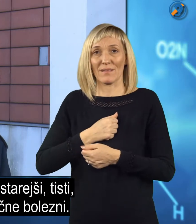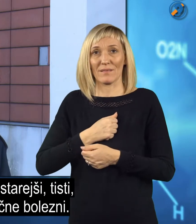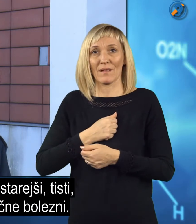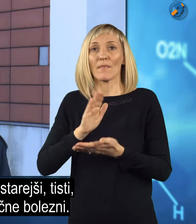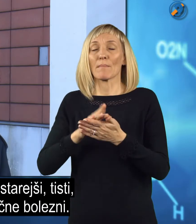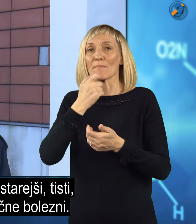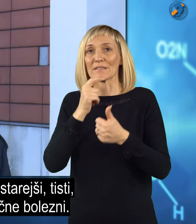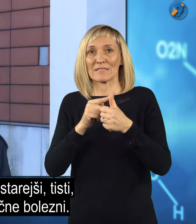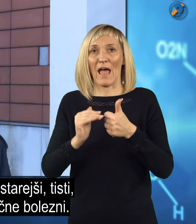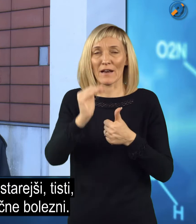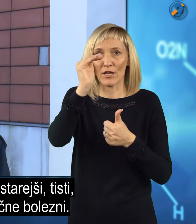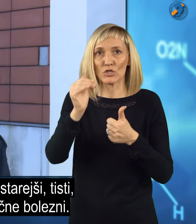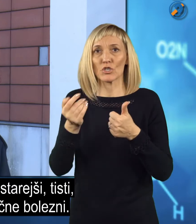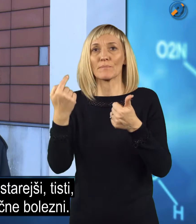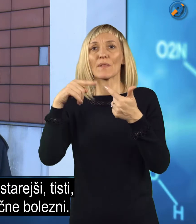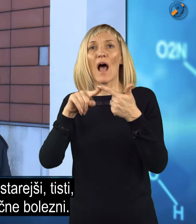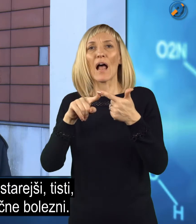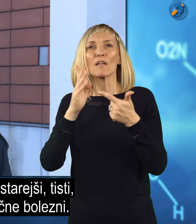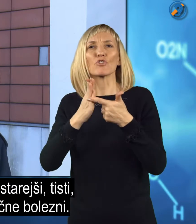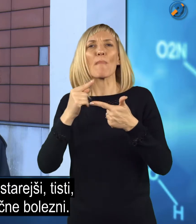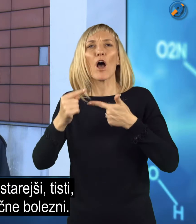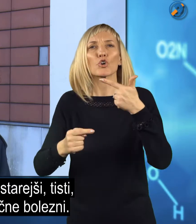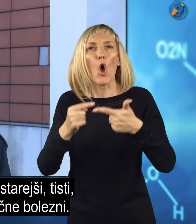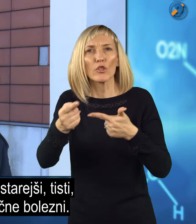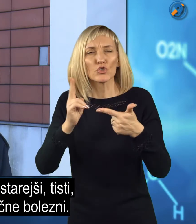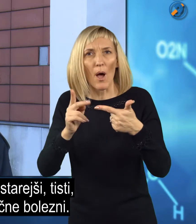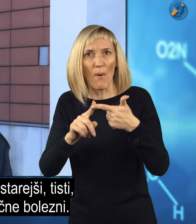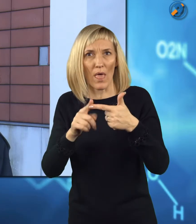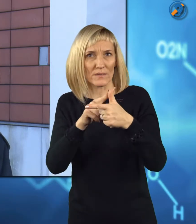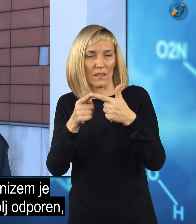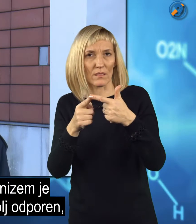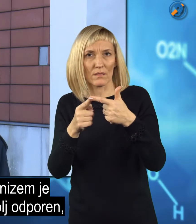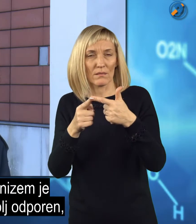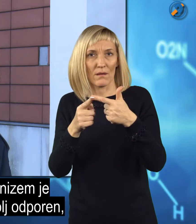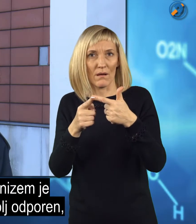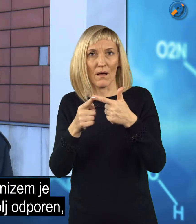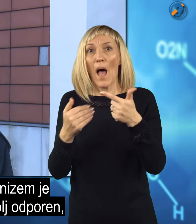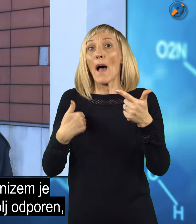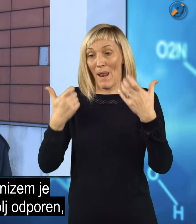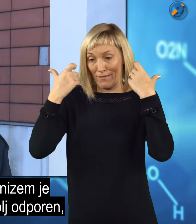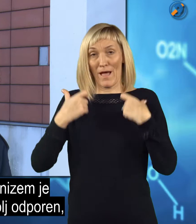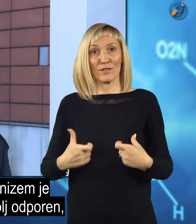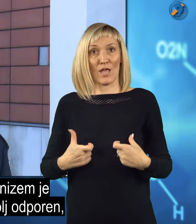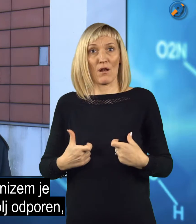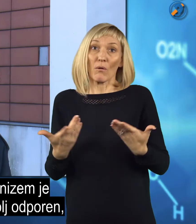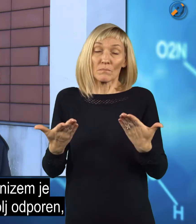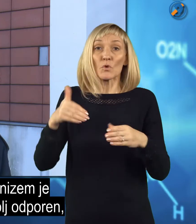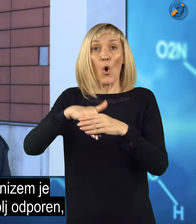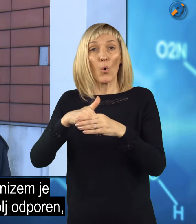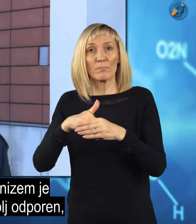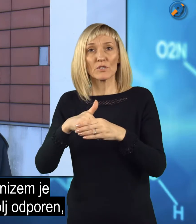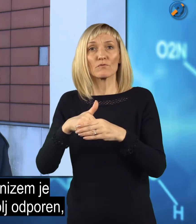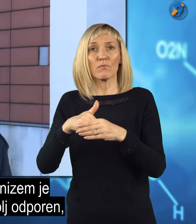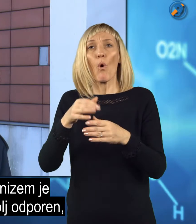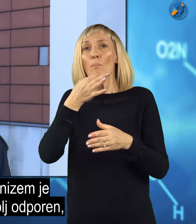se pravi starejši ali tisti, ki imajo kronične bolezni, to v vsakem primeru. Mlad organizem je